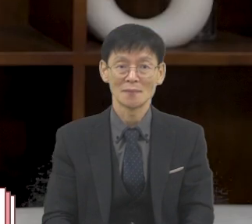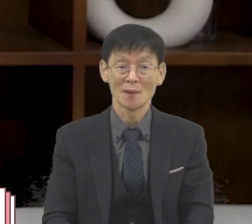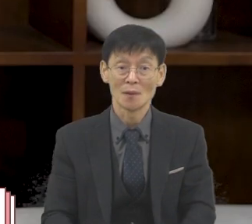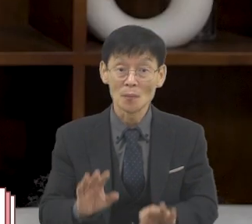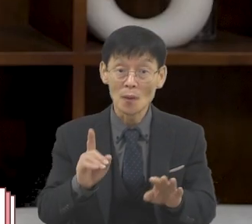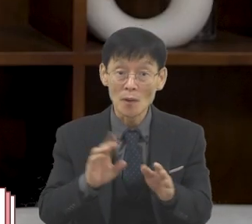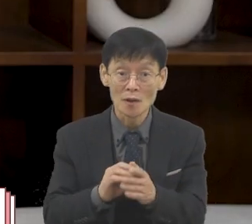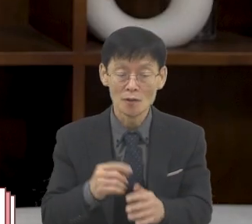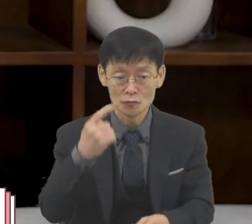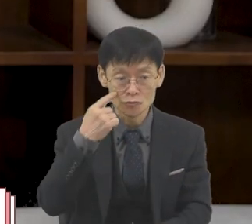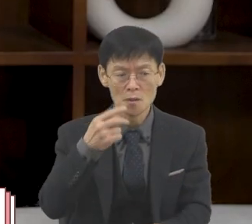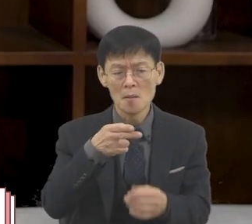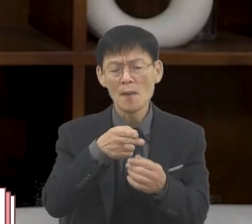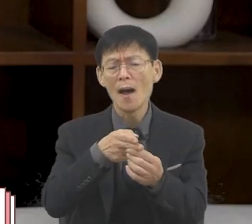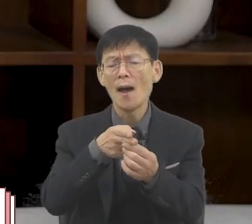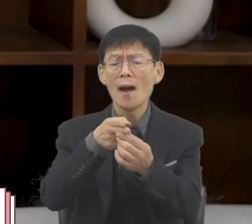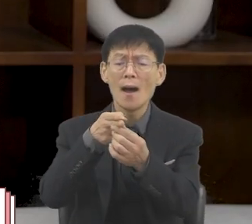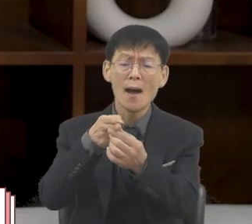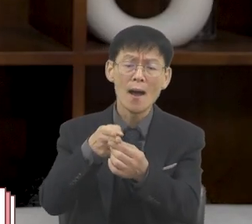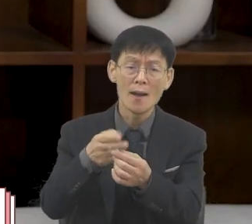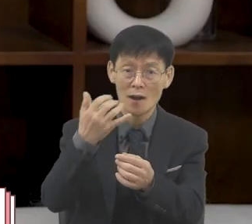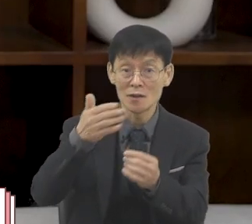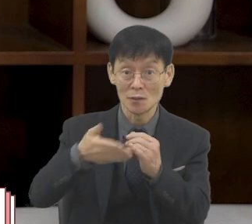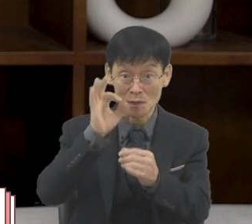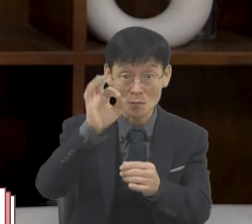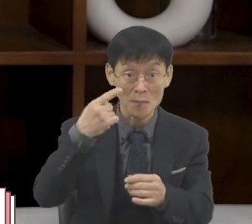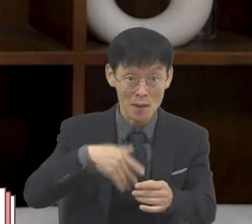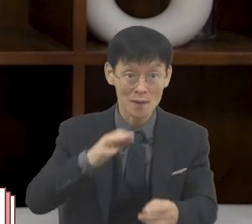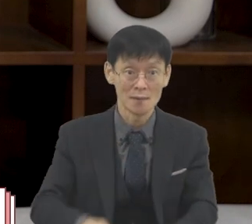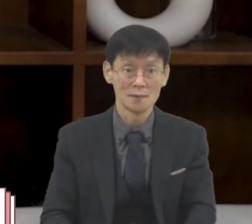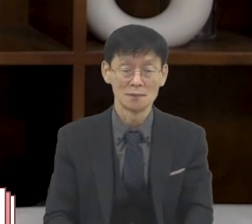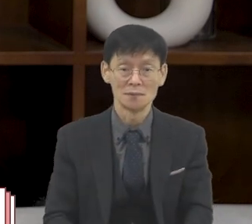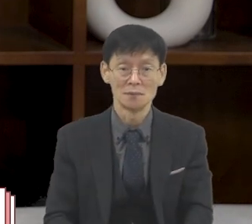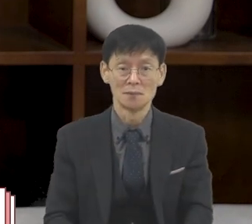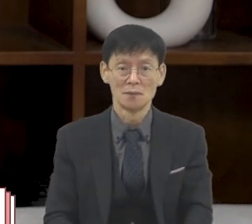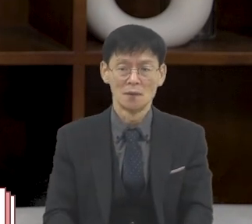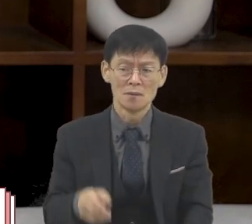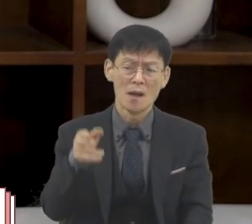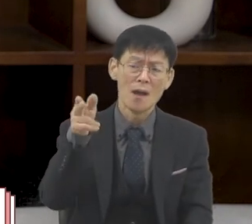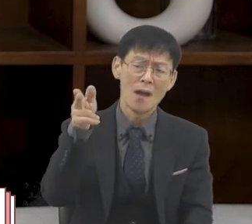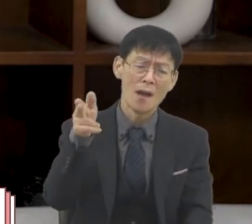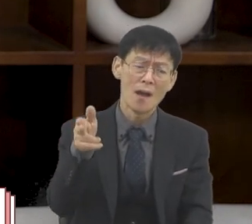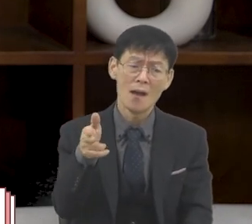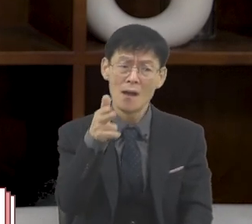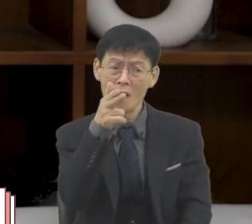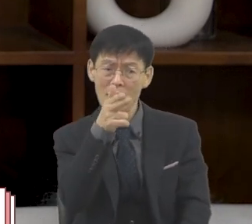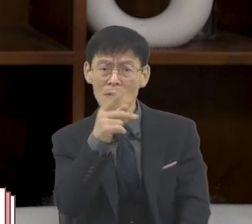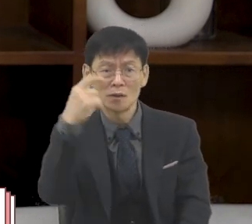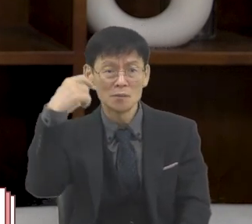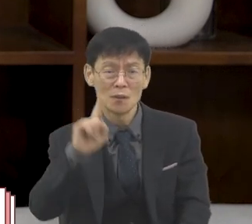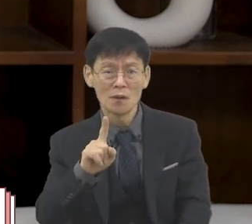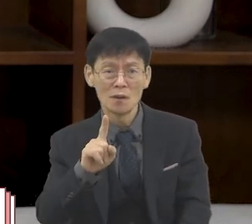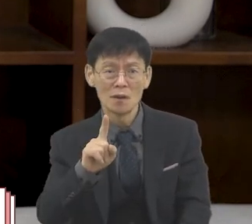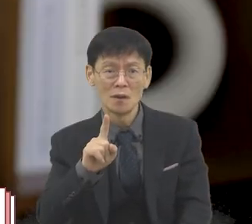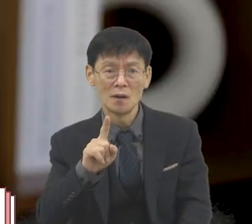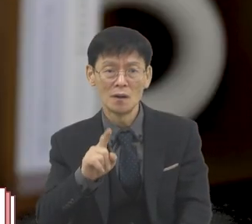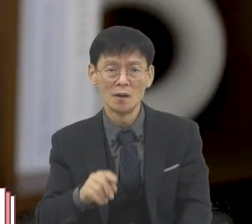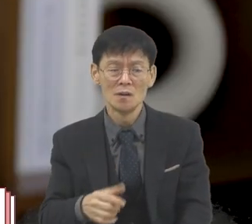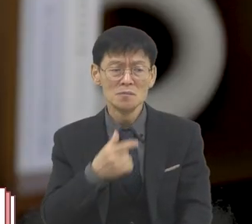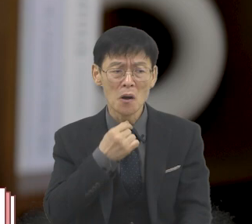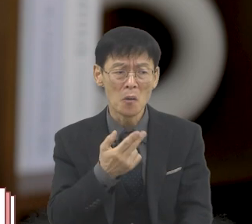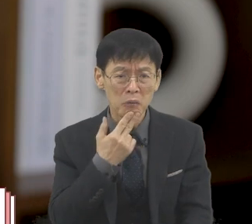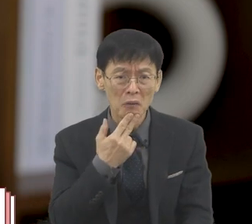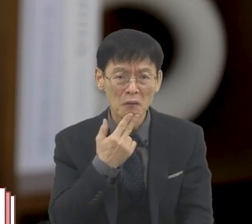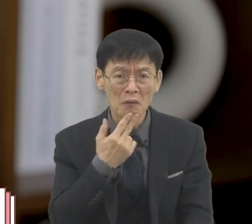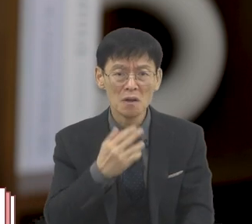이번 시간은 눈으로 느끼는 성희롱에 대해 알아보겠습니다. 눈으로 느끼는 성희롱이란 뭘까요?